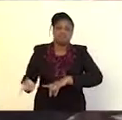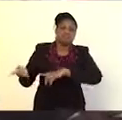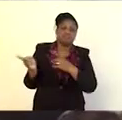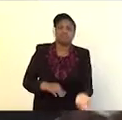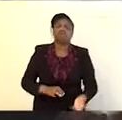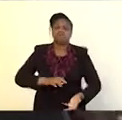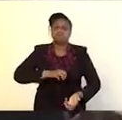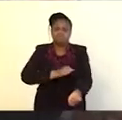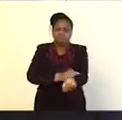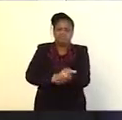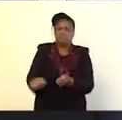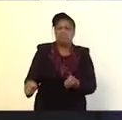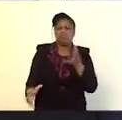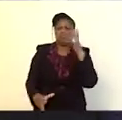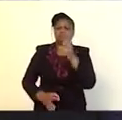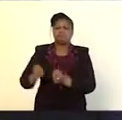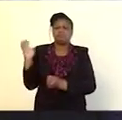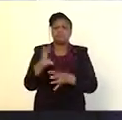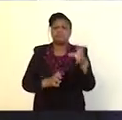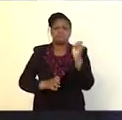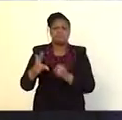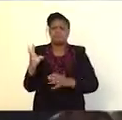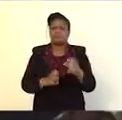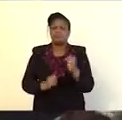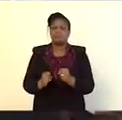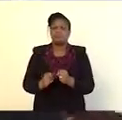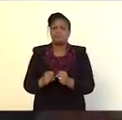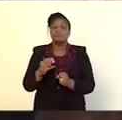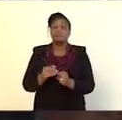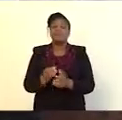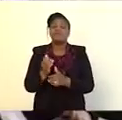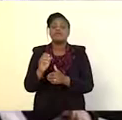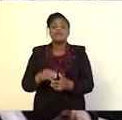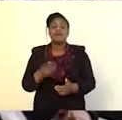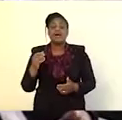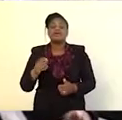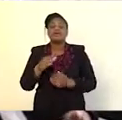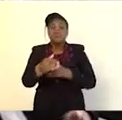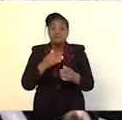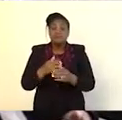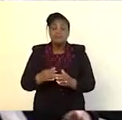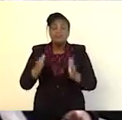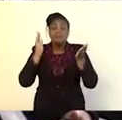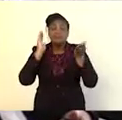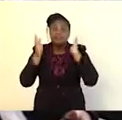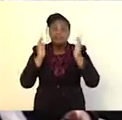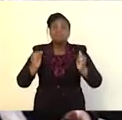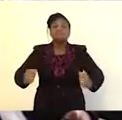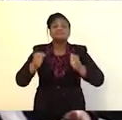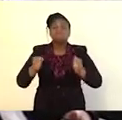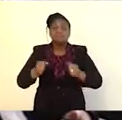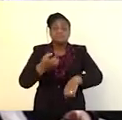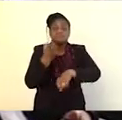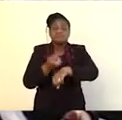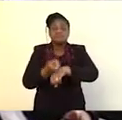chikenduro hakuna unobuda mabaza aigadzibwa akanga akasimba mutezo zvokuti nyangu nyangu ikawa waingwani kwako una